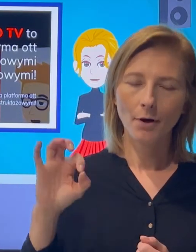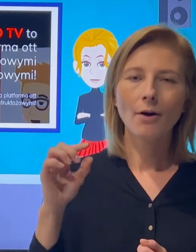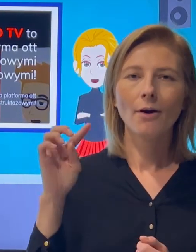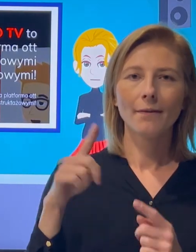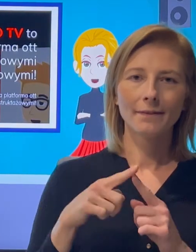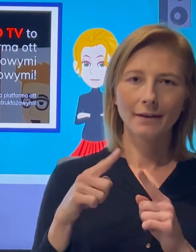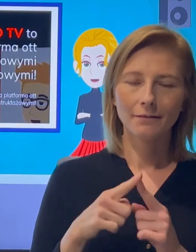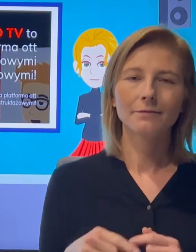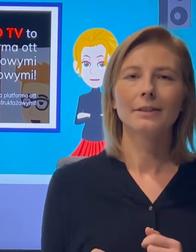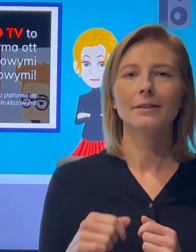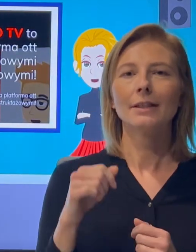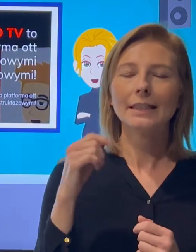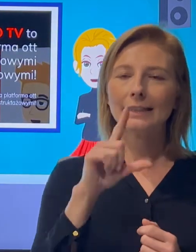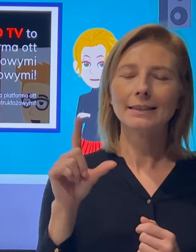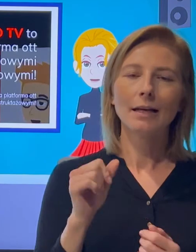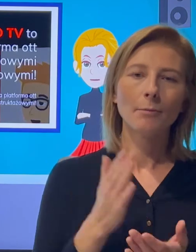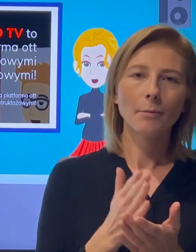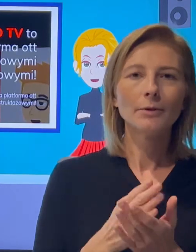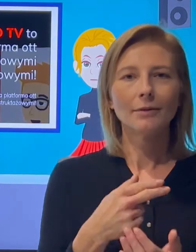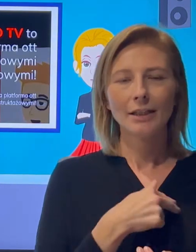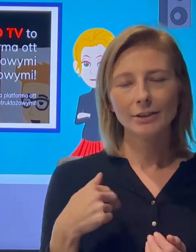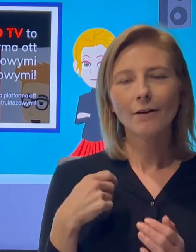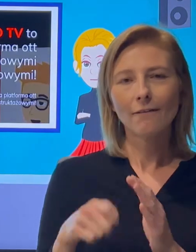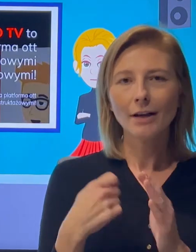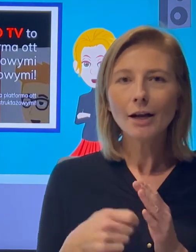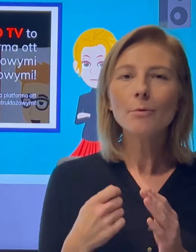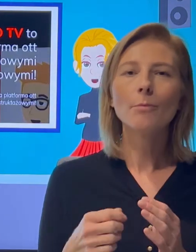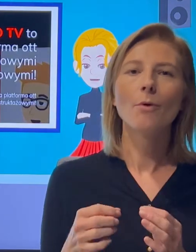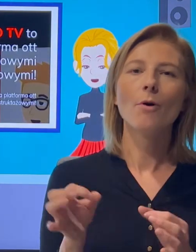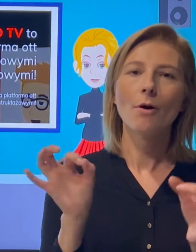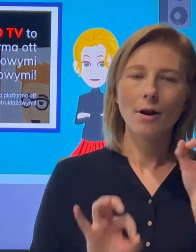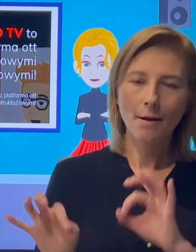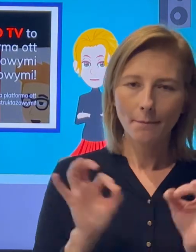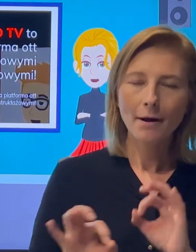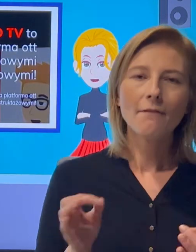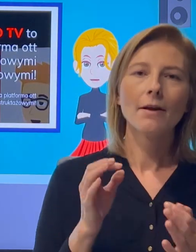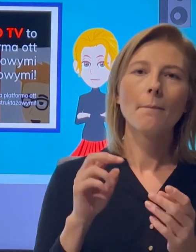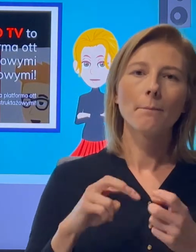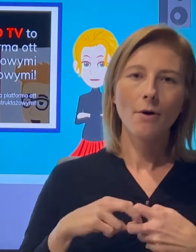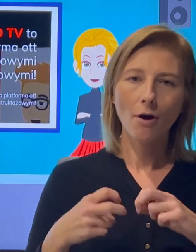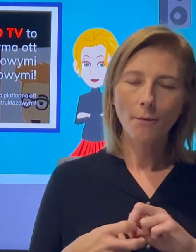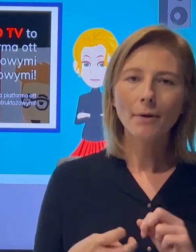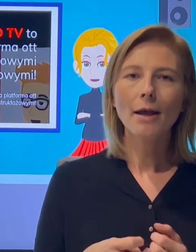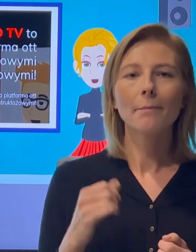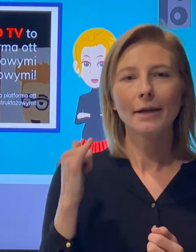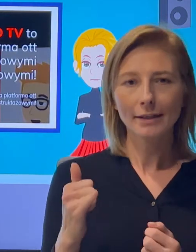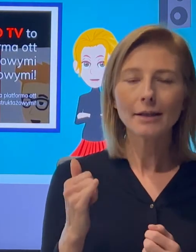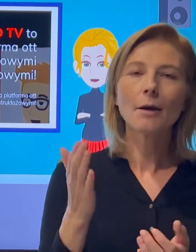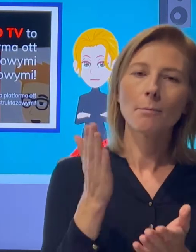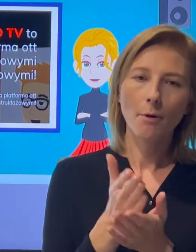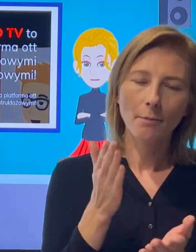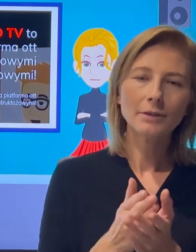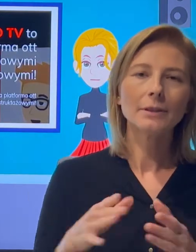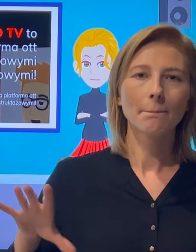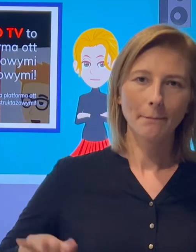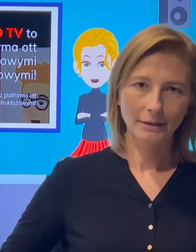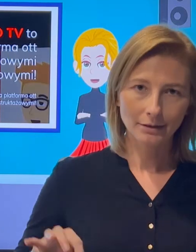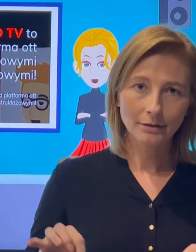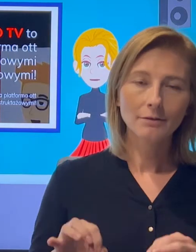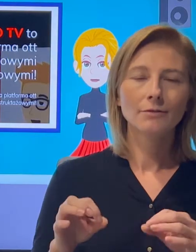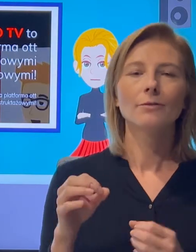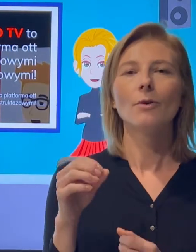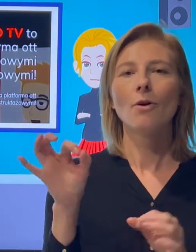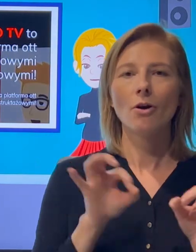nadzieję, że za pomocą naszego filmu udało Wam się rozwiązać sprawę, która stanowiła problem, a jednocześnie pomogliśmy Państwu zaoszczędzić czas